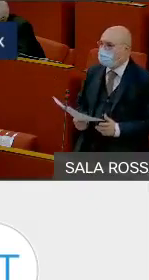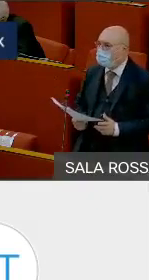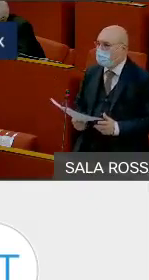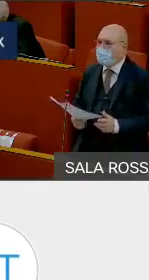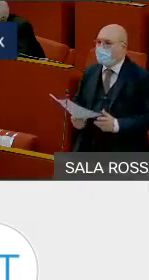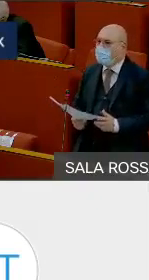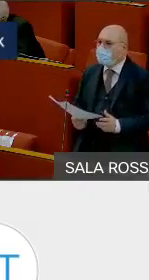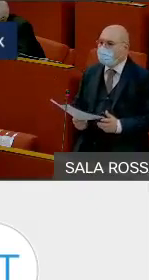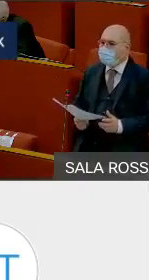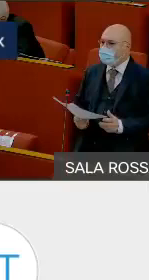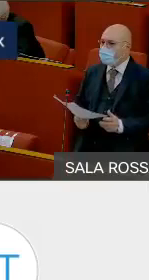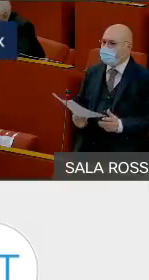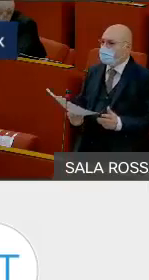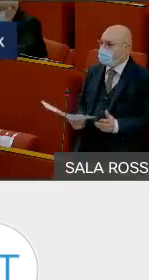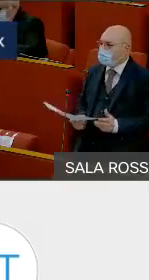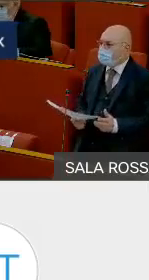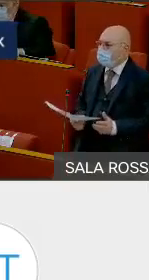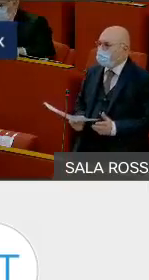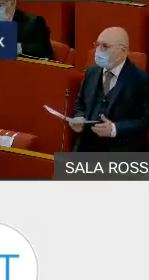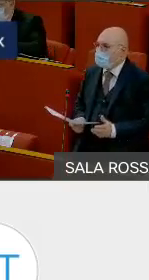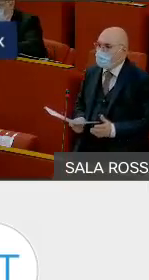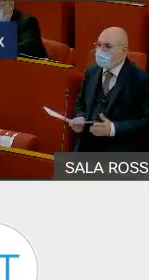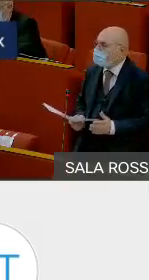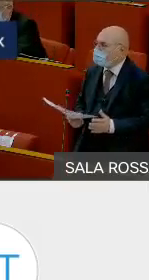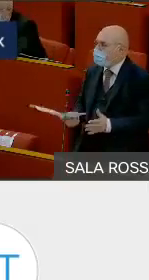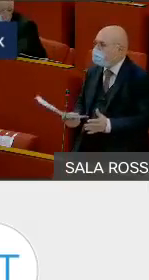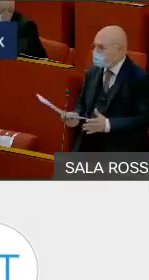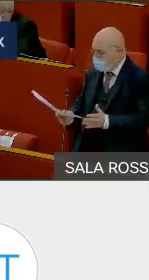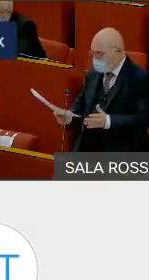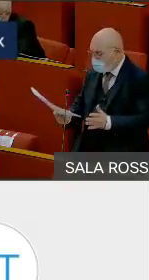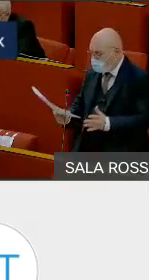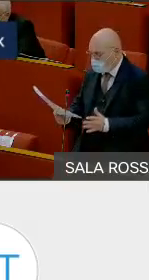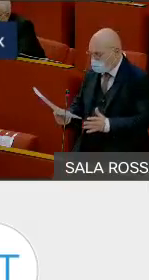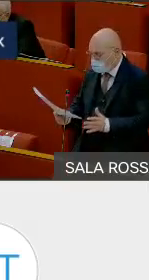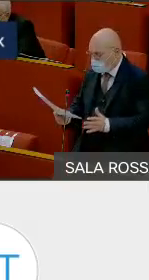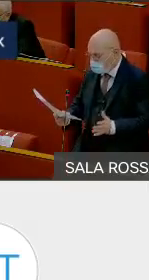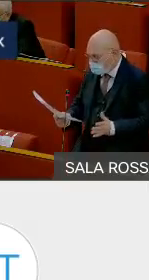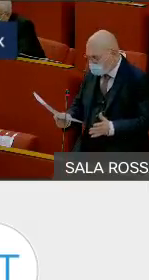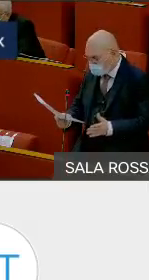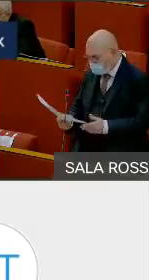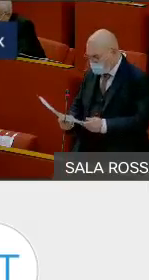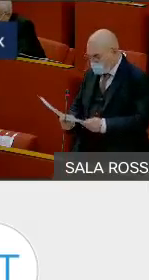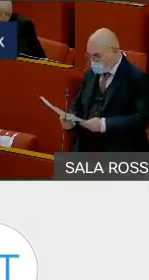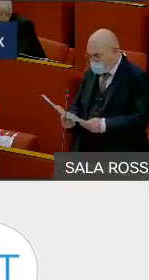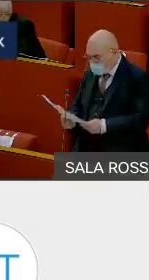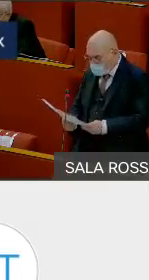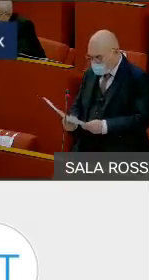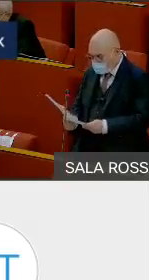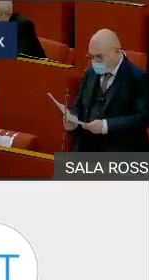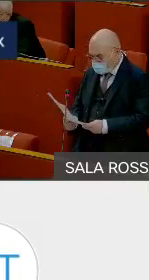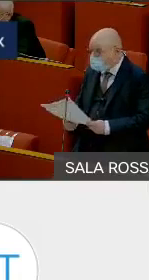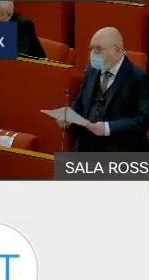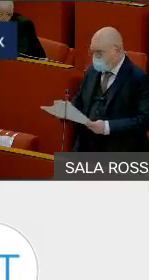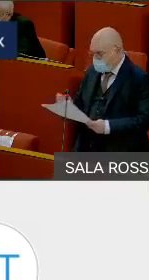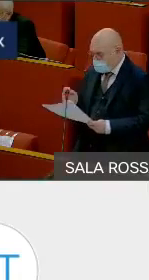stato è un comportamento da parte della proprietà che ha portato a questa situazione perché